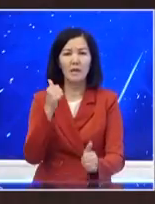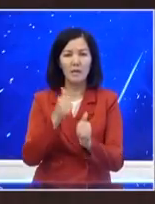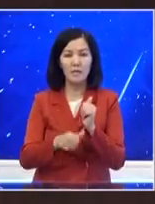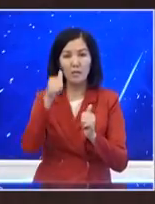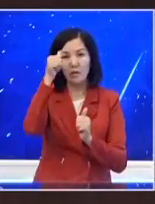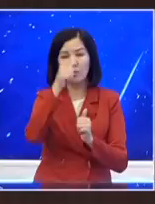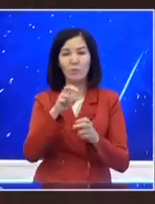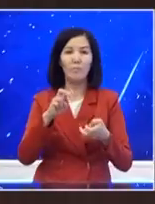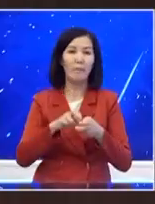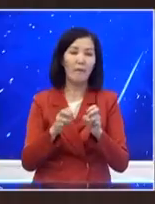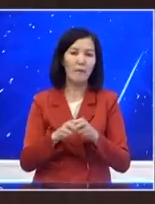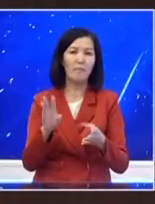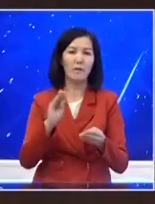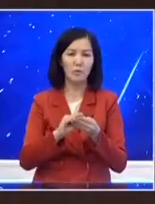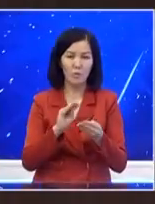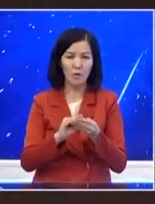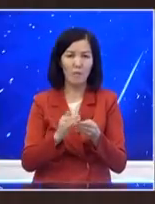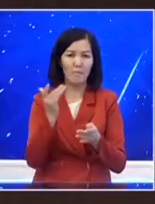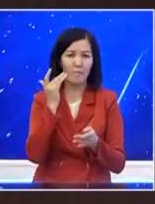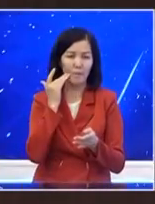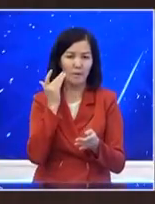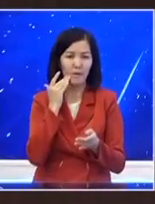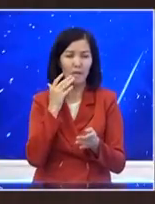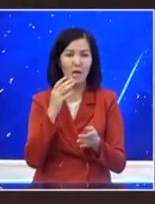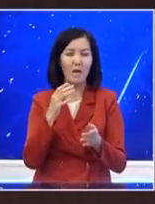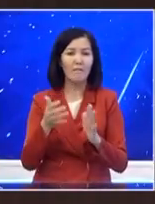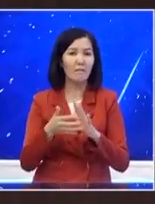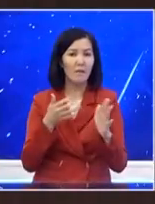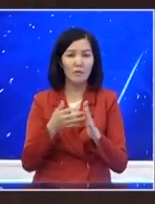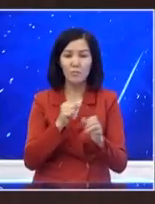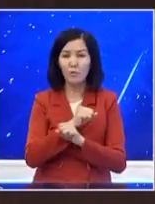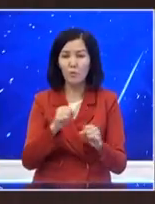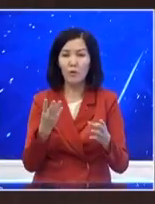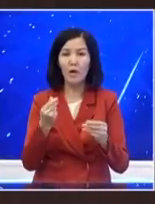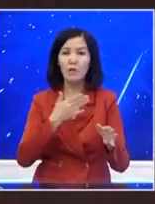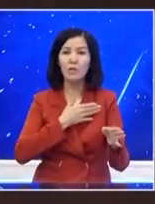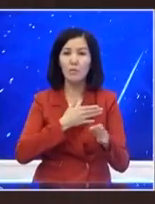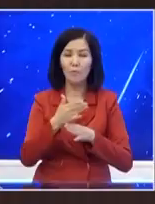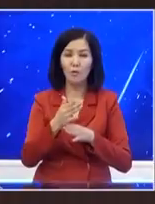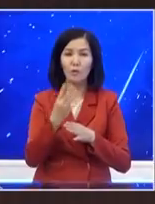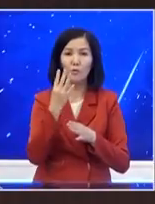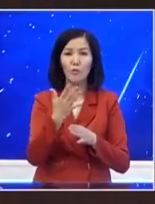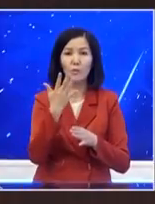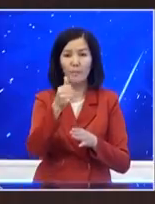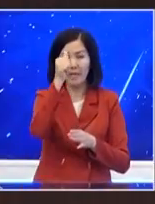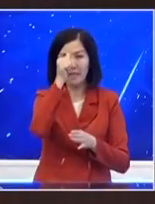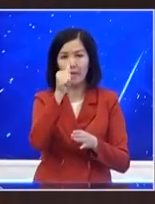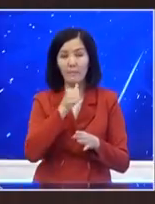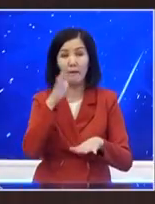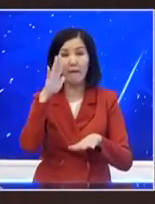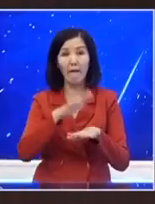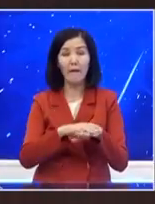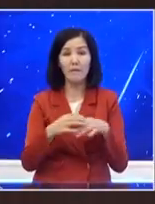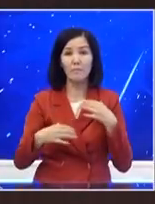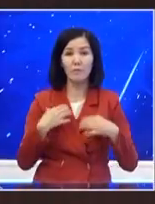мәселе қайталанады. Тапшылық болмау керек қой. Қаржы жоқ емес, бөлініп жатыр. Әлі 4-5 ай бар. Әкімдер ширақ